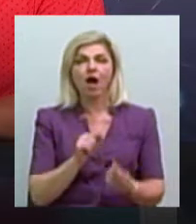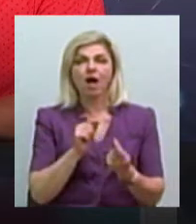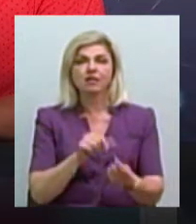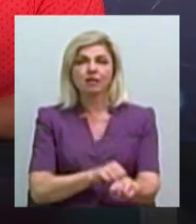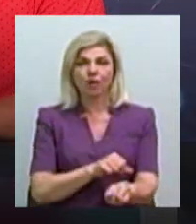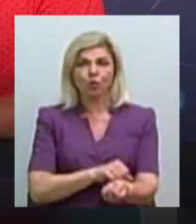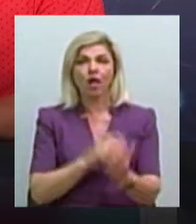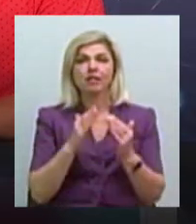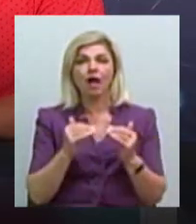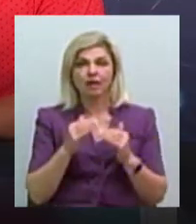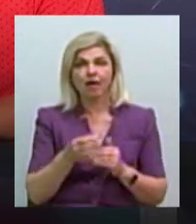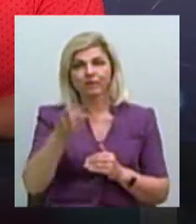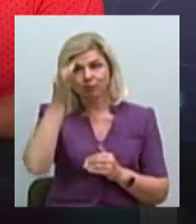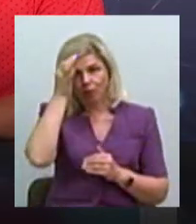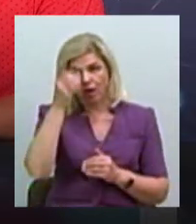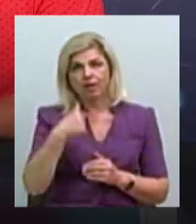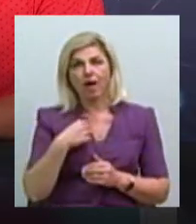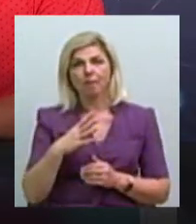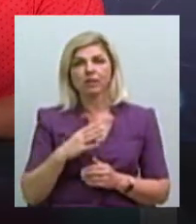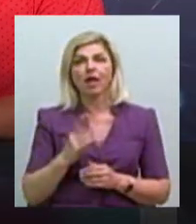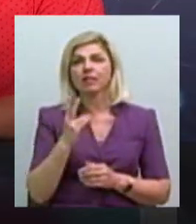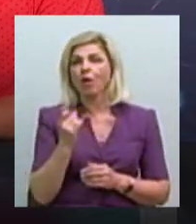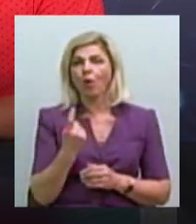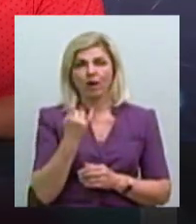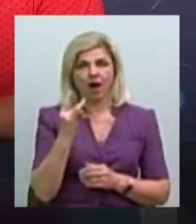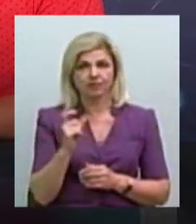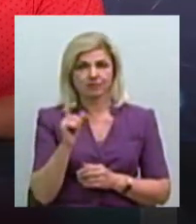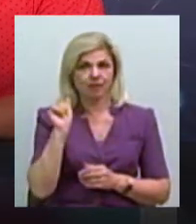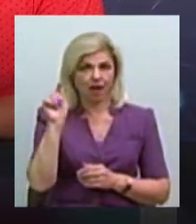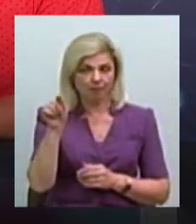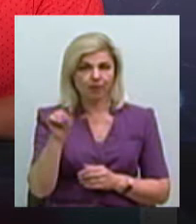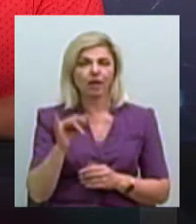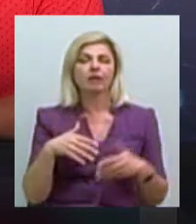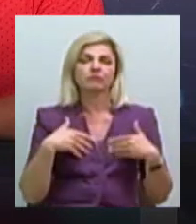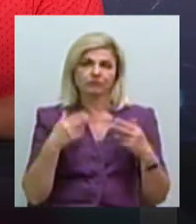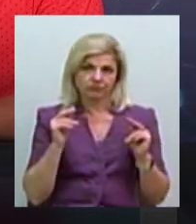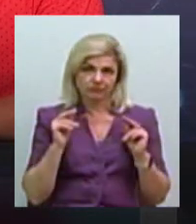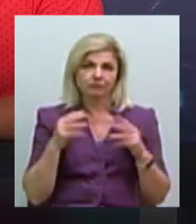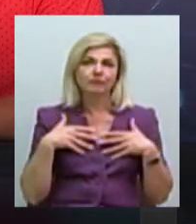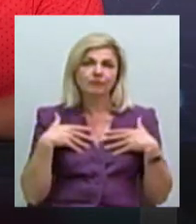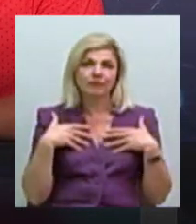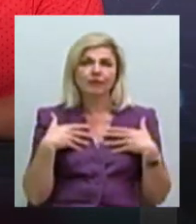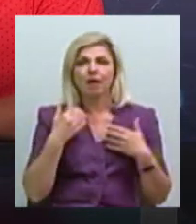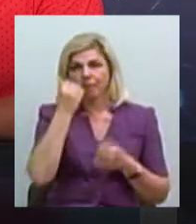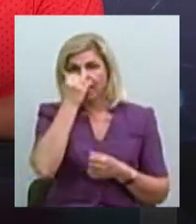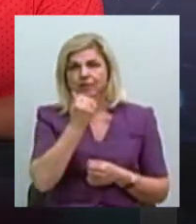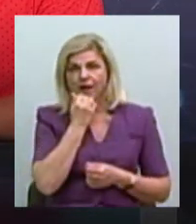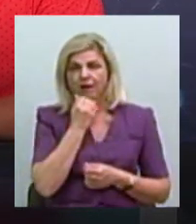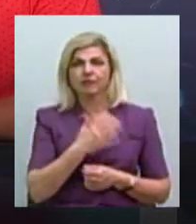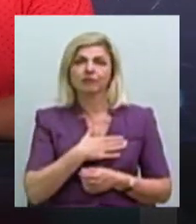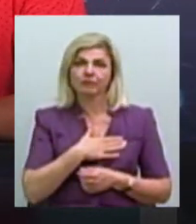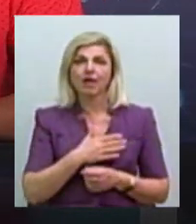антинаркотического лагеря в Кобреве. Я была не один раз там. Искренне благодарна. Это возрождение,